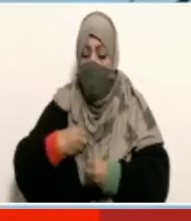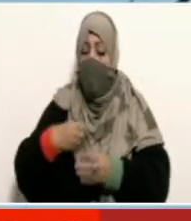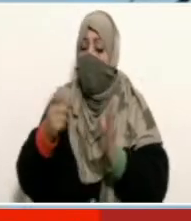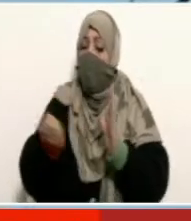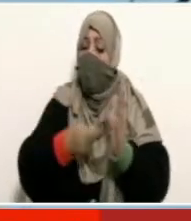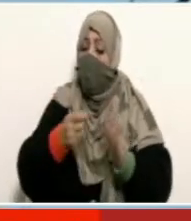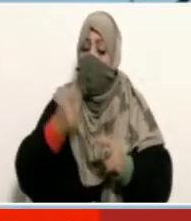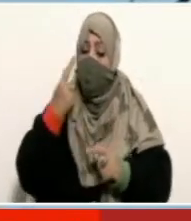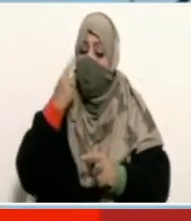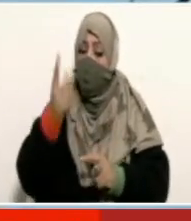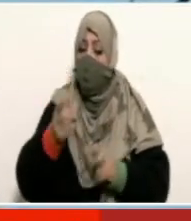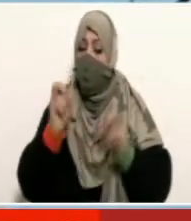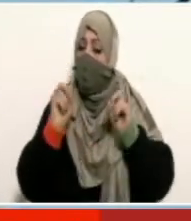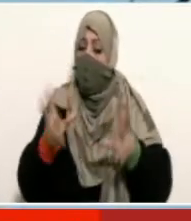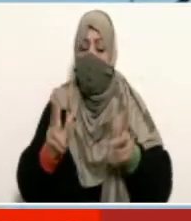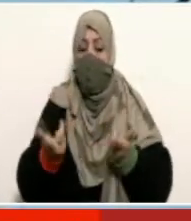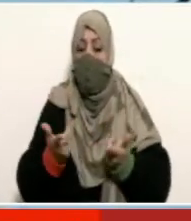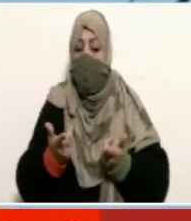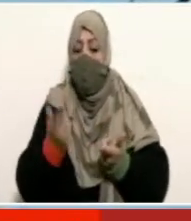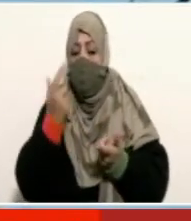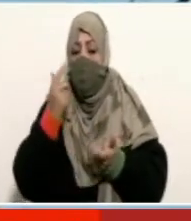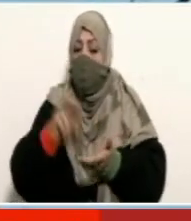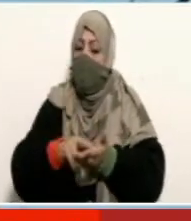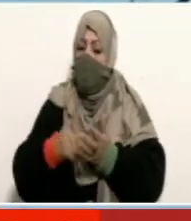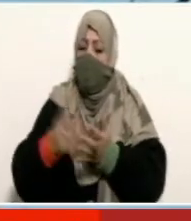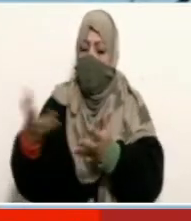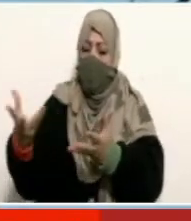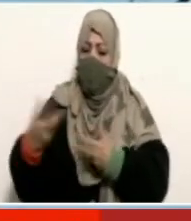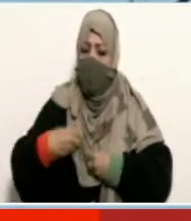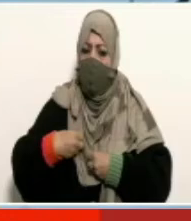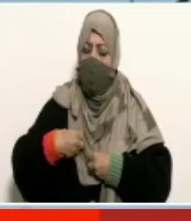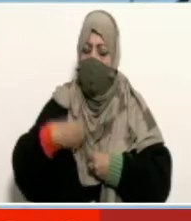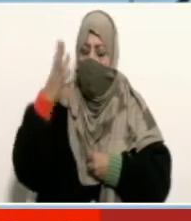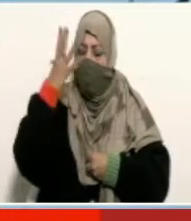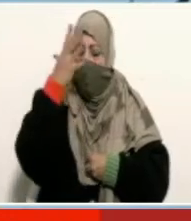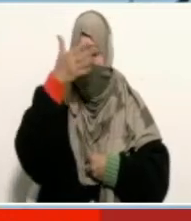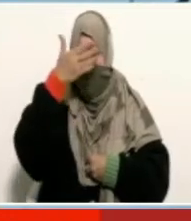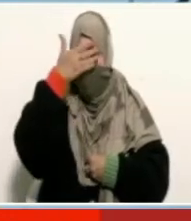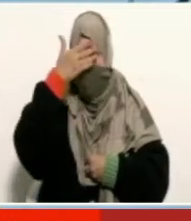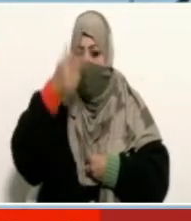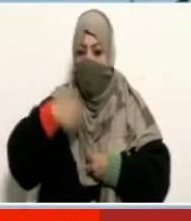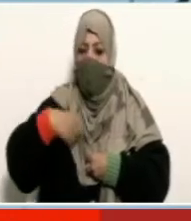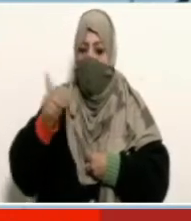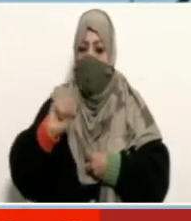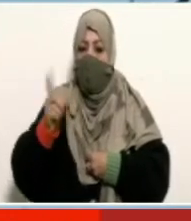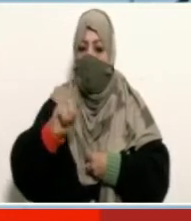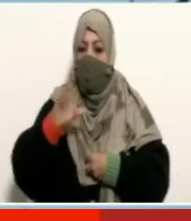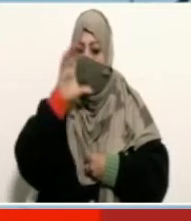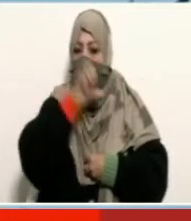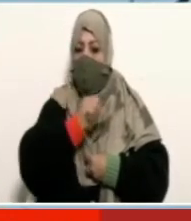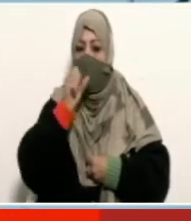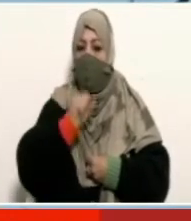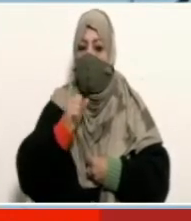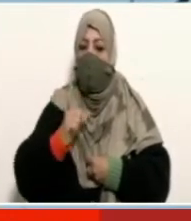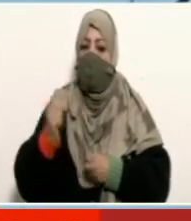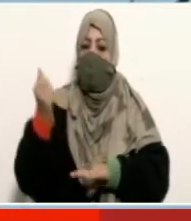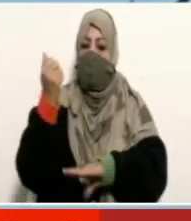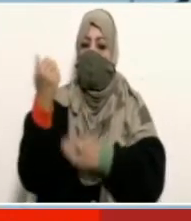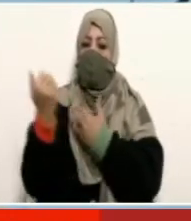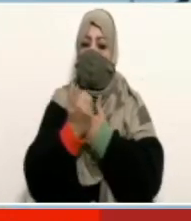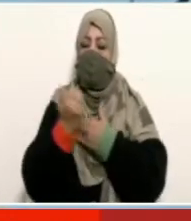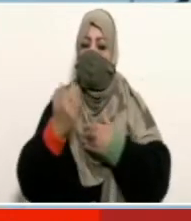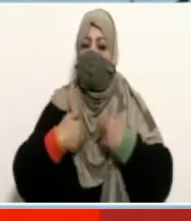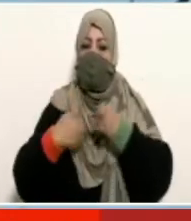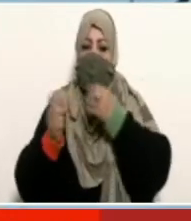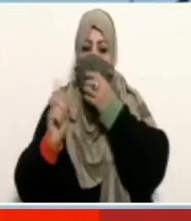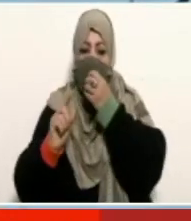بمهر والصداق المشترط هو قدره كذا وكذا، وأن اشترطنا في المقدم كذا وكذا والمؤخر كذا وكذا، كما